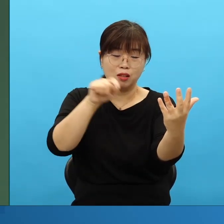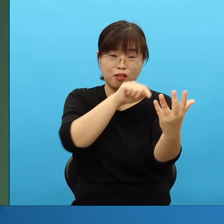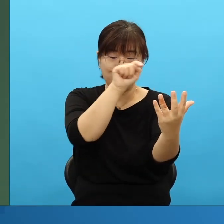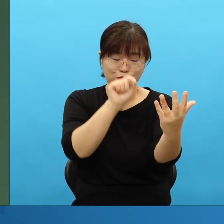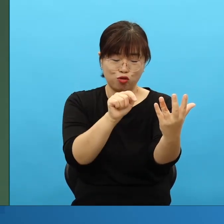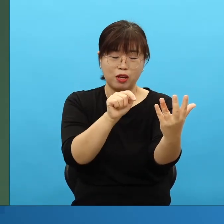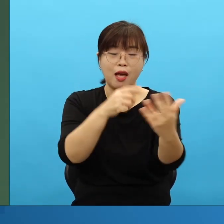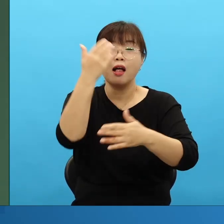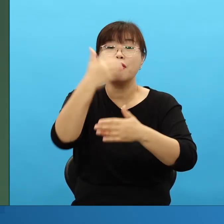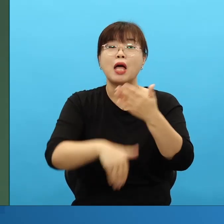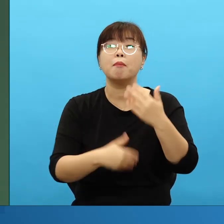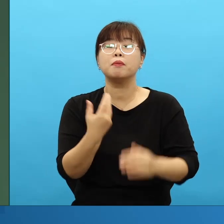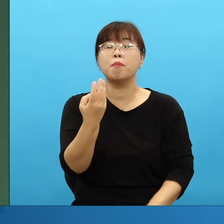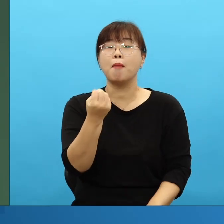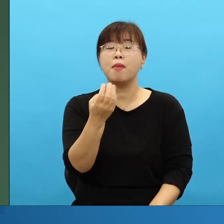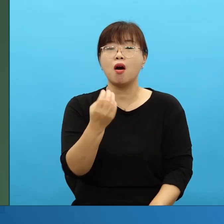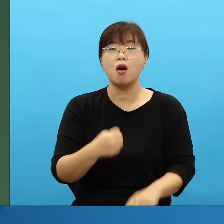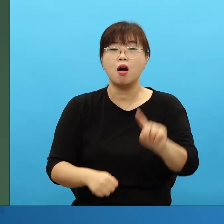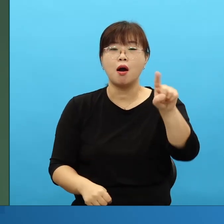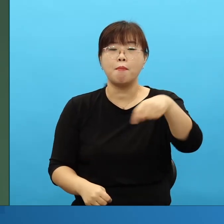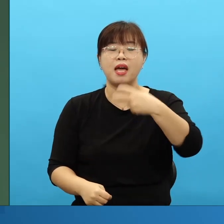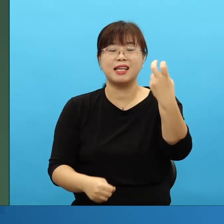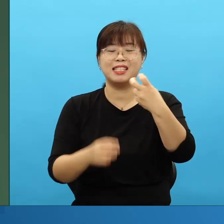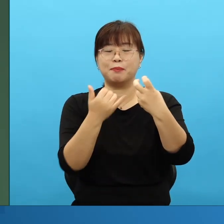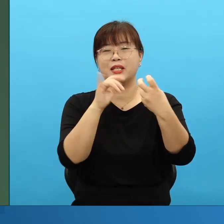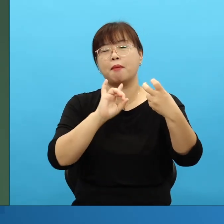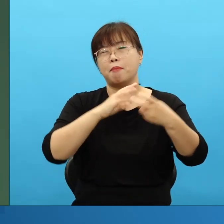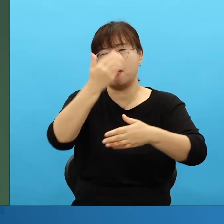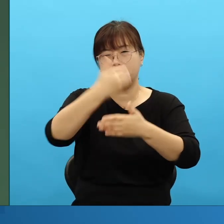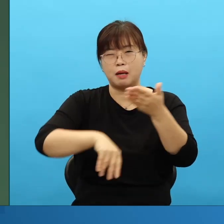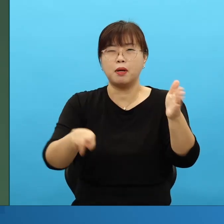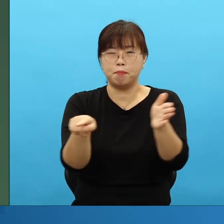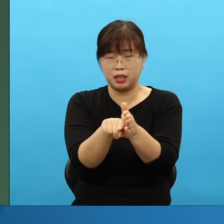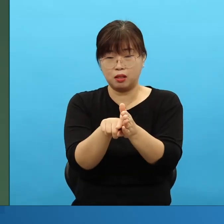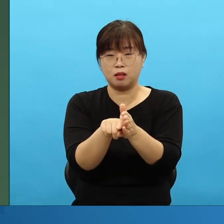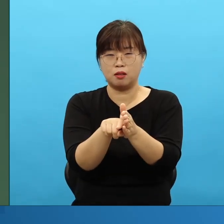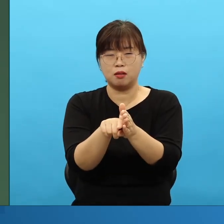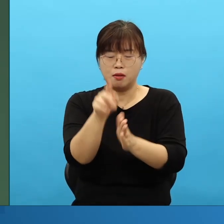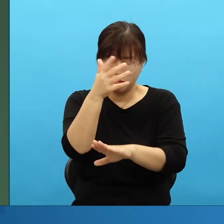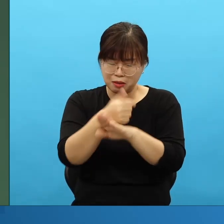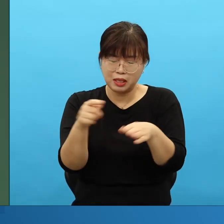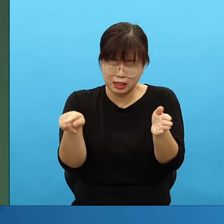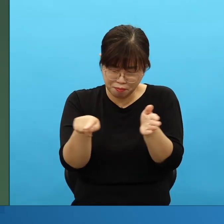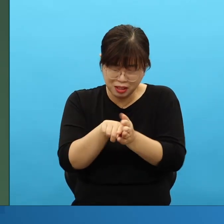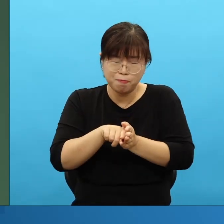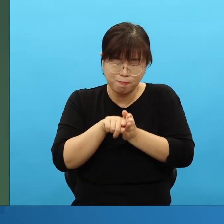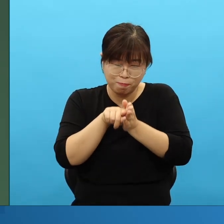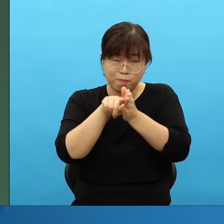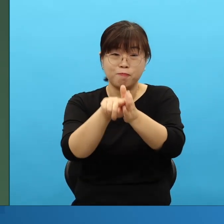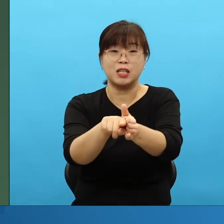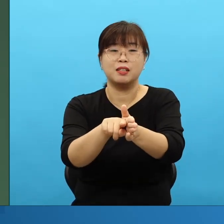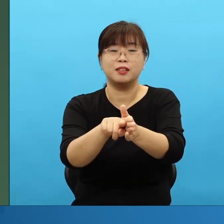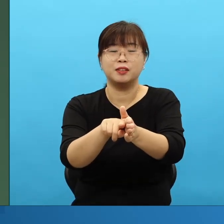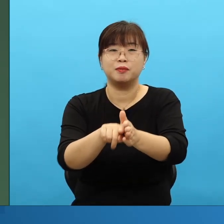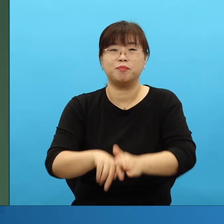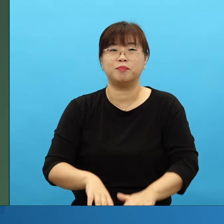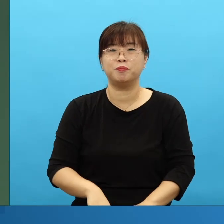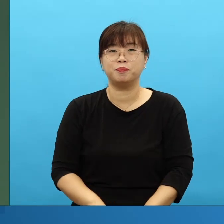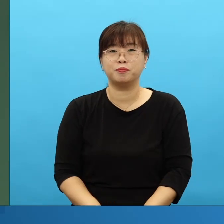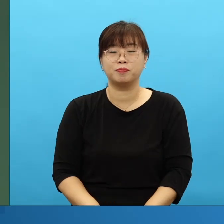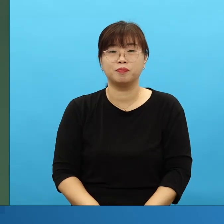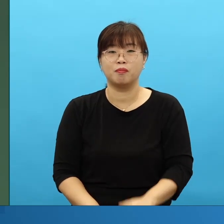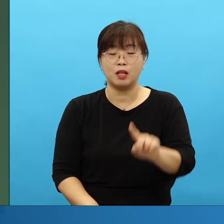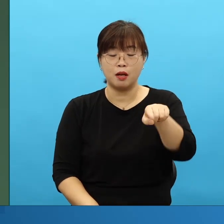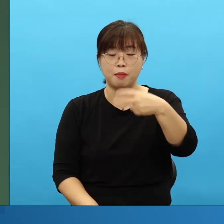기록이 사도행전 1장에 나와 있죠. And this is recorded in Acts chapter 1. 이 사람들이 모여서